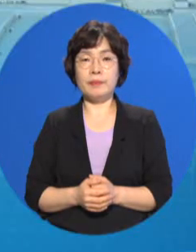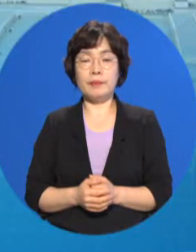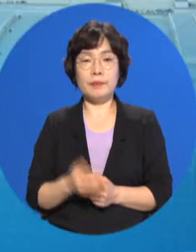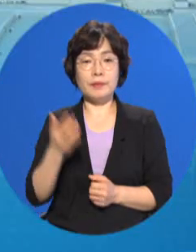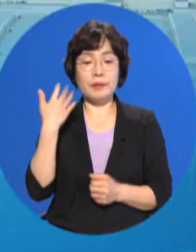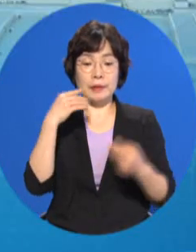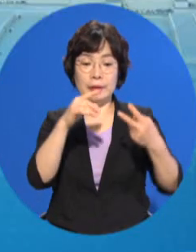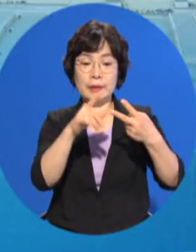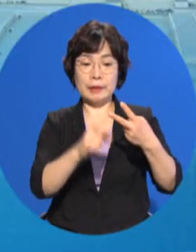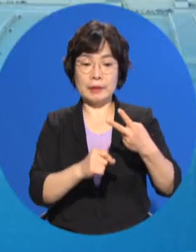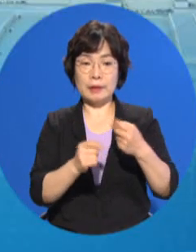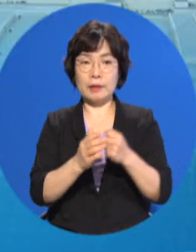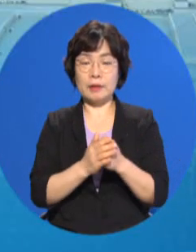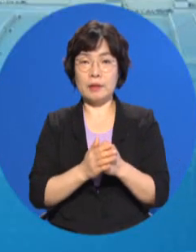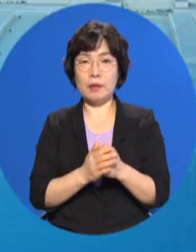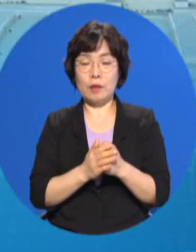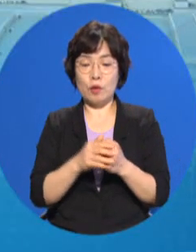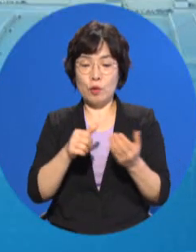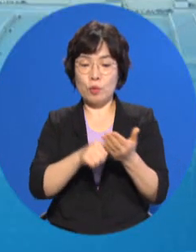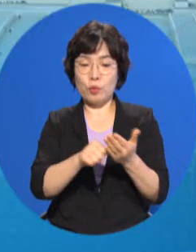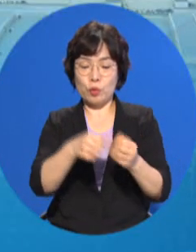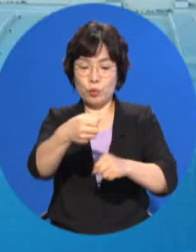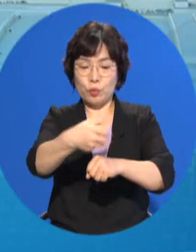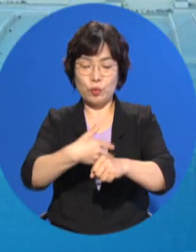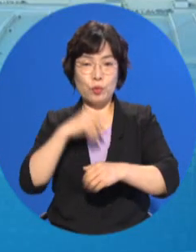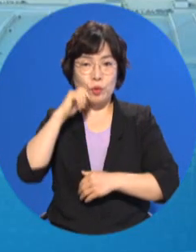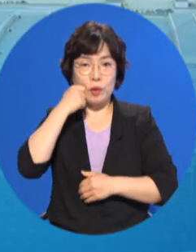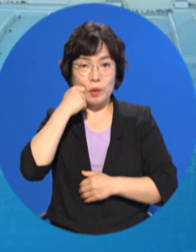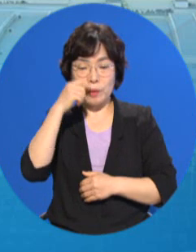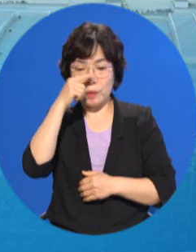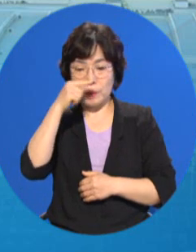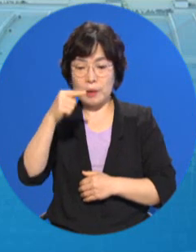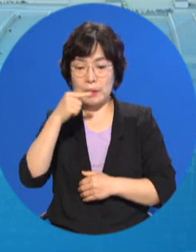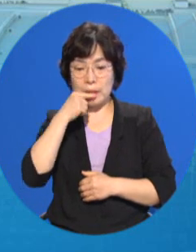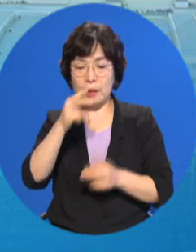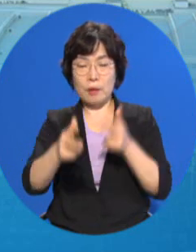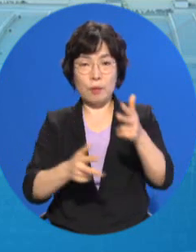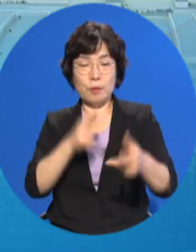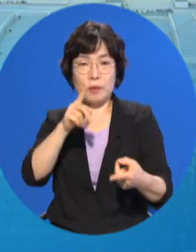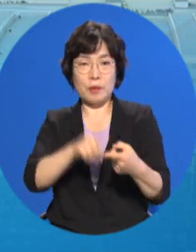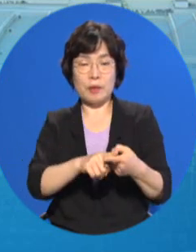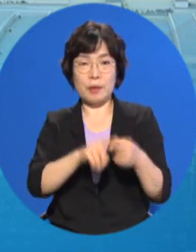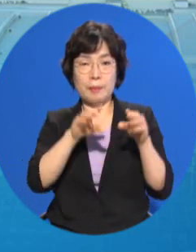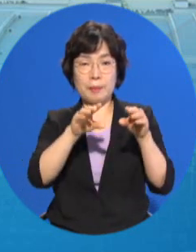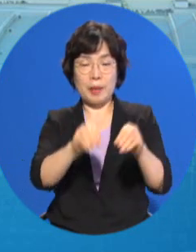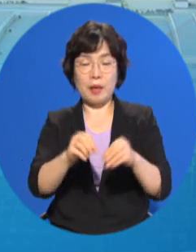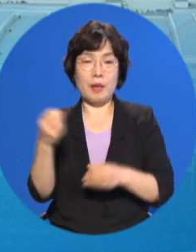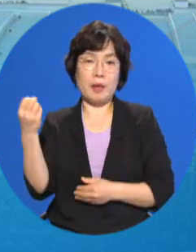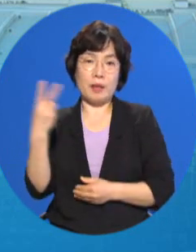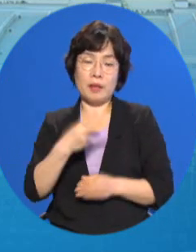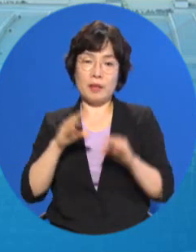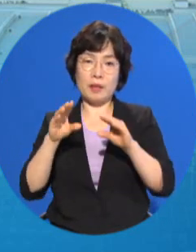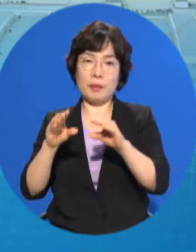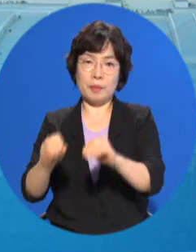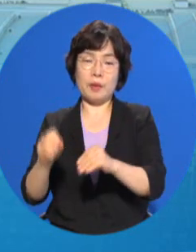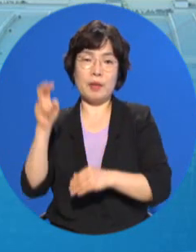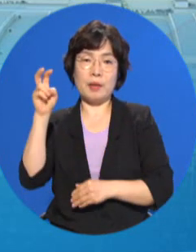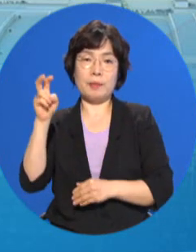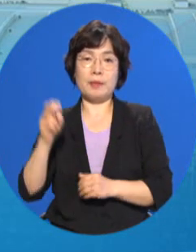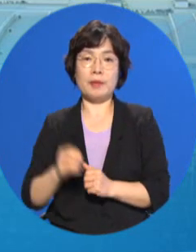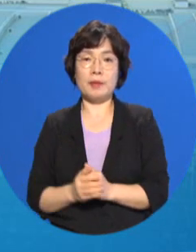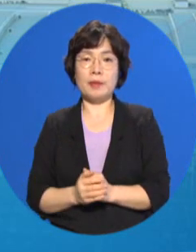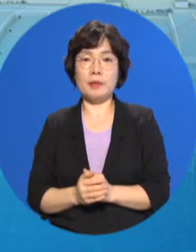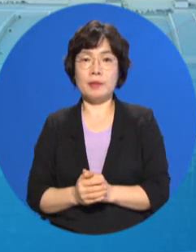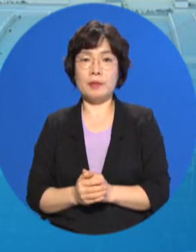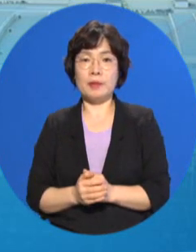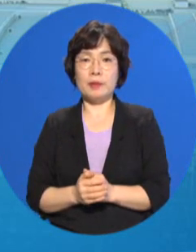지난 2월 부품 수급 차질이 빚어졌던 그 기아자동차 광주 공장이 또다시 멈춰설 위기에